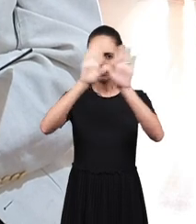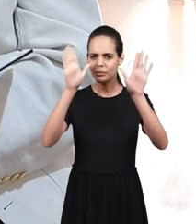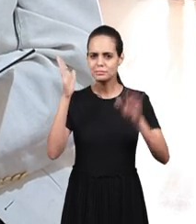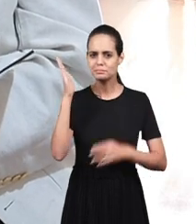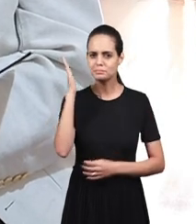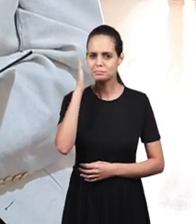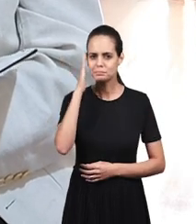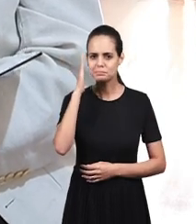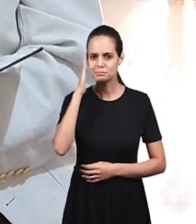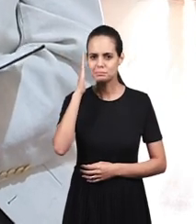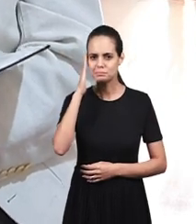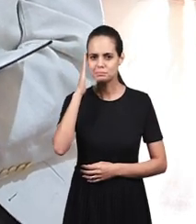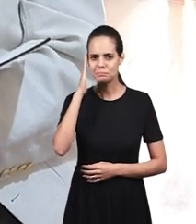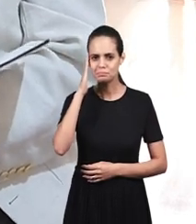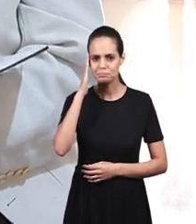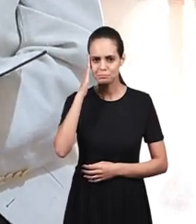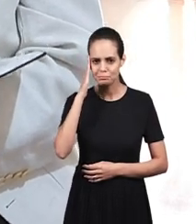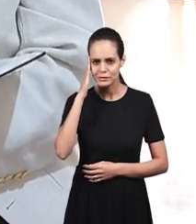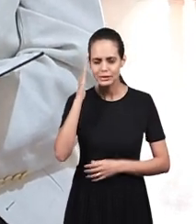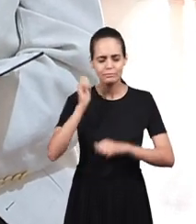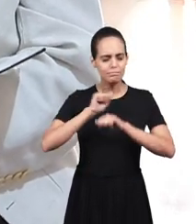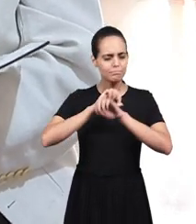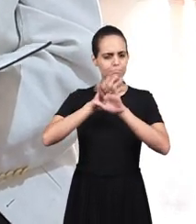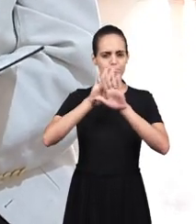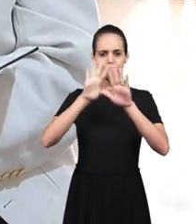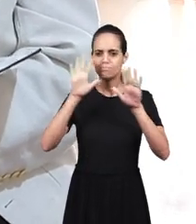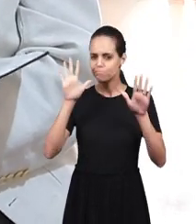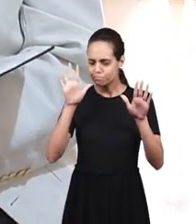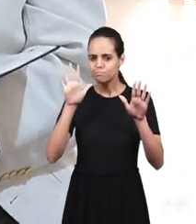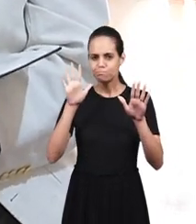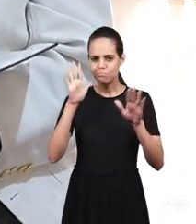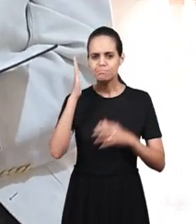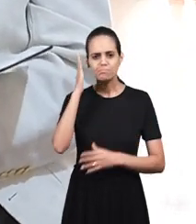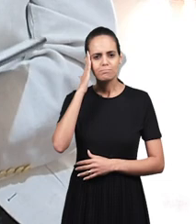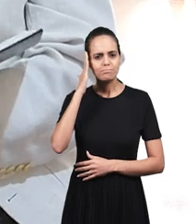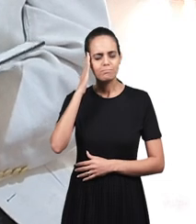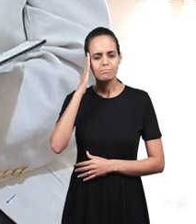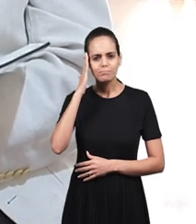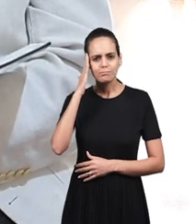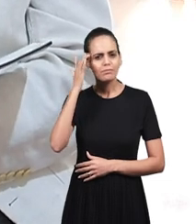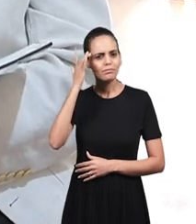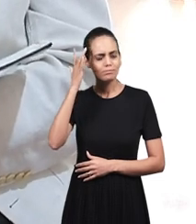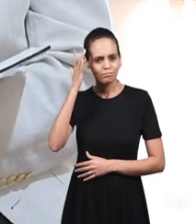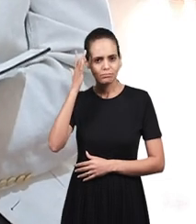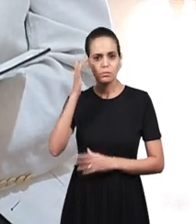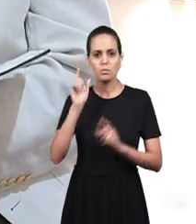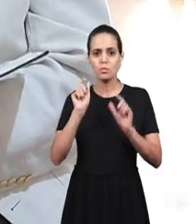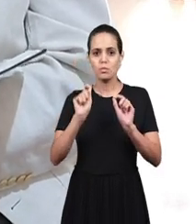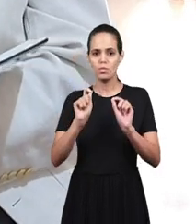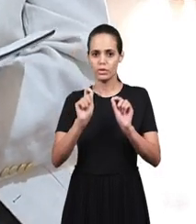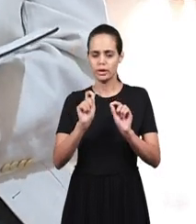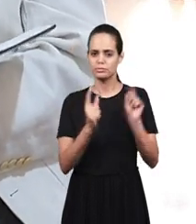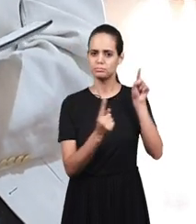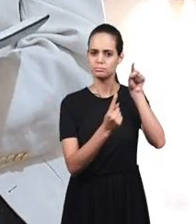qui a mis de manière claire, très claire,